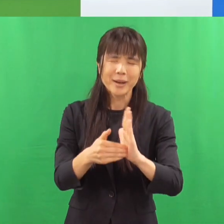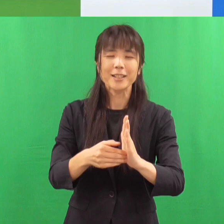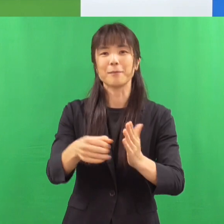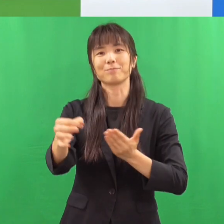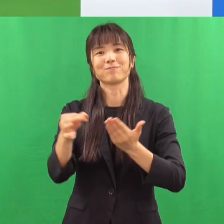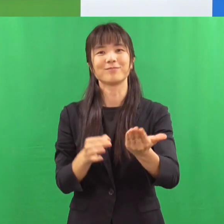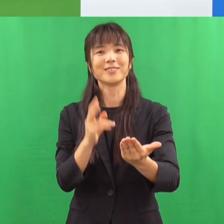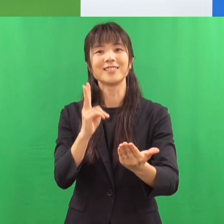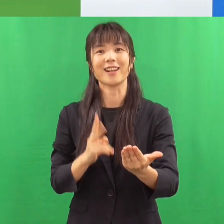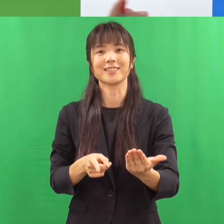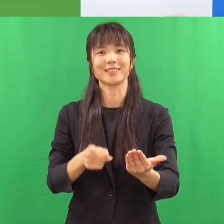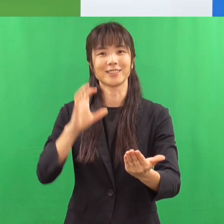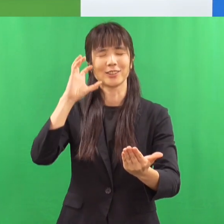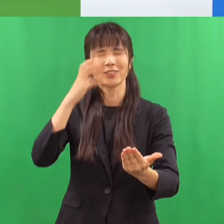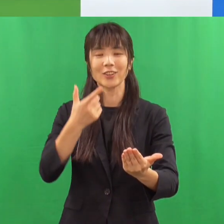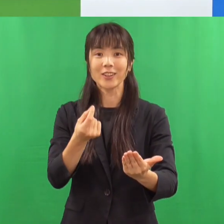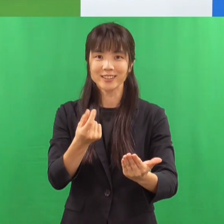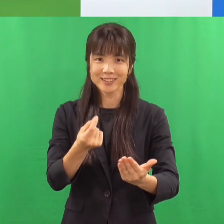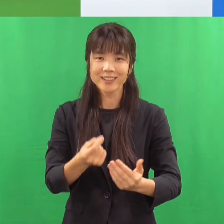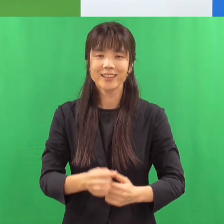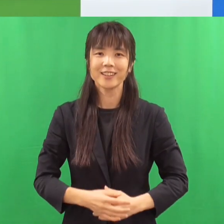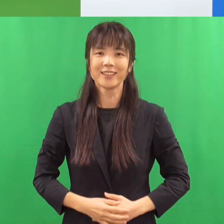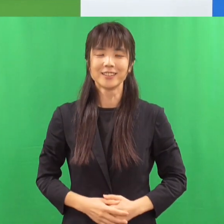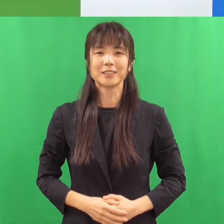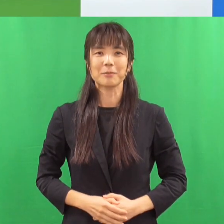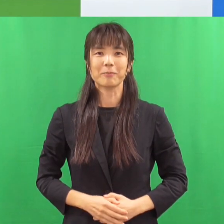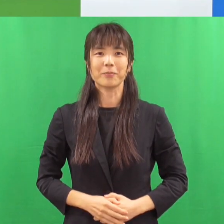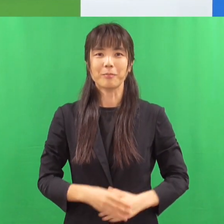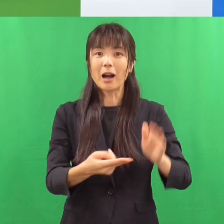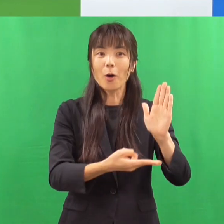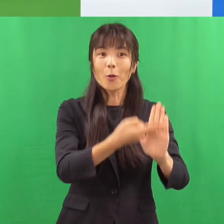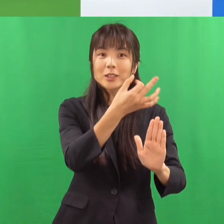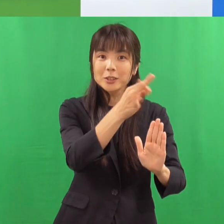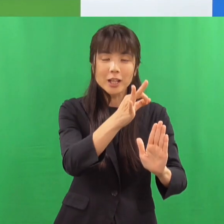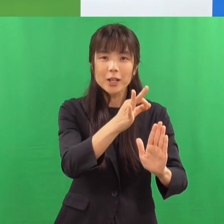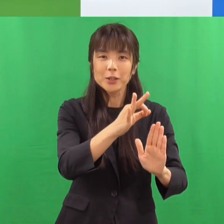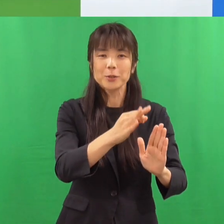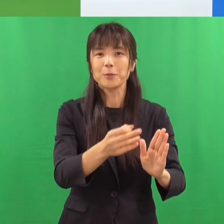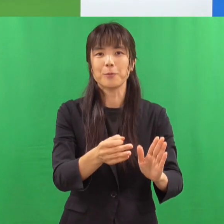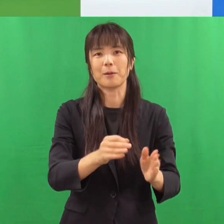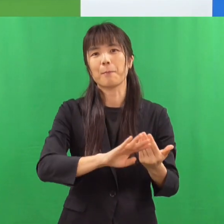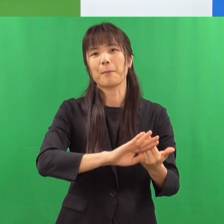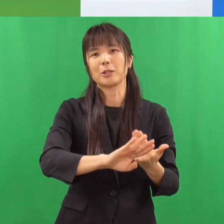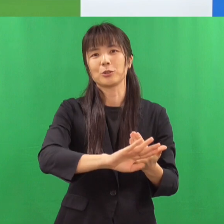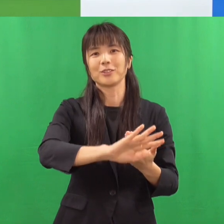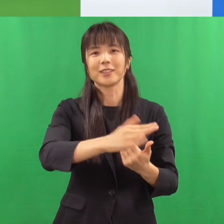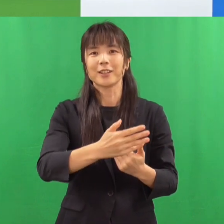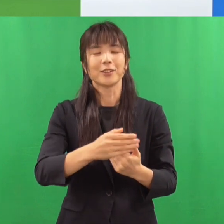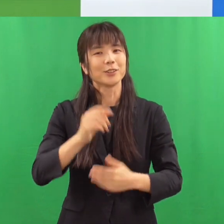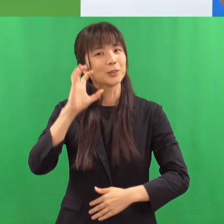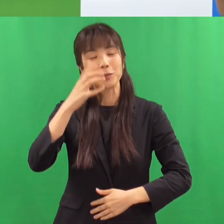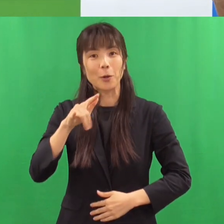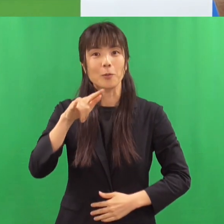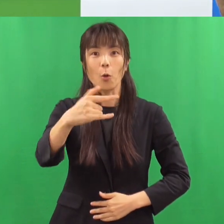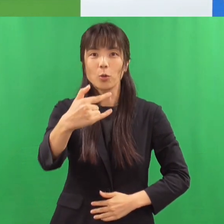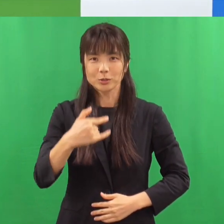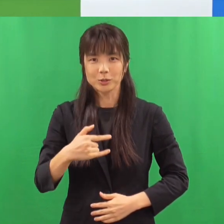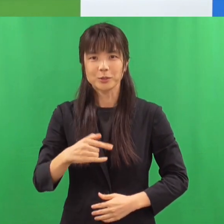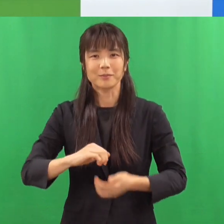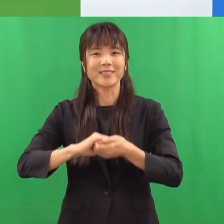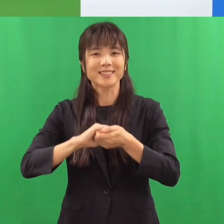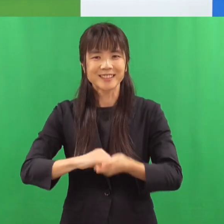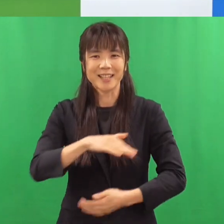ですごいよね、1万ちょっとで往復して帰ってくる、まあ、ホテル代は別ですけどね、すごいね。ぜひ皆さん行っていただきたいと思います